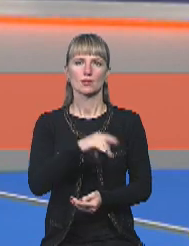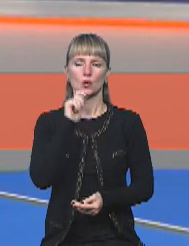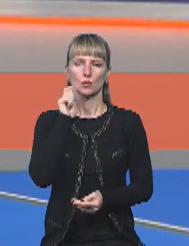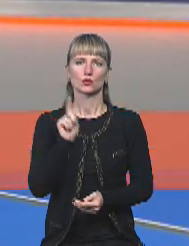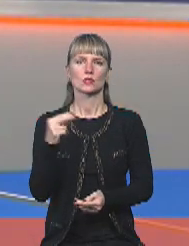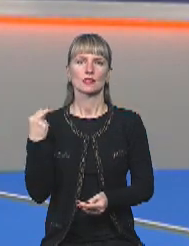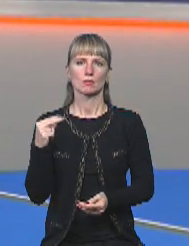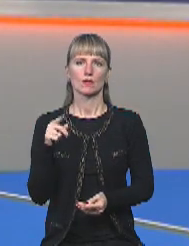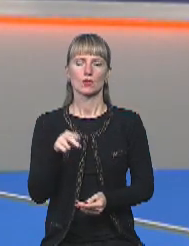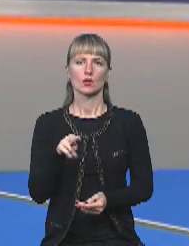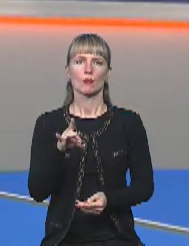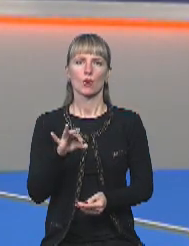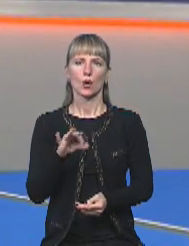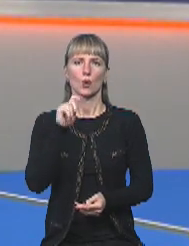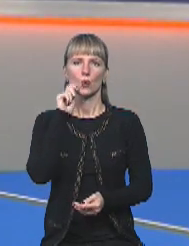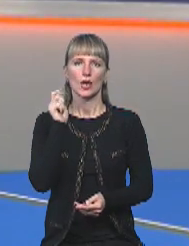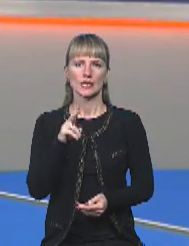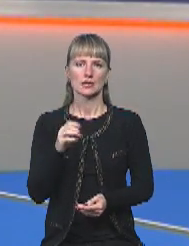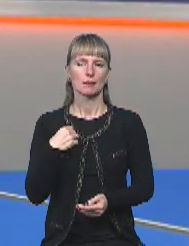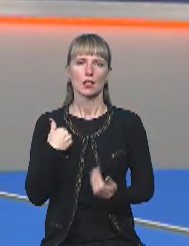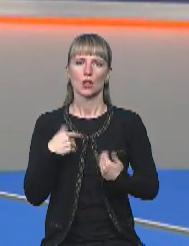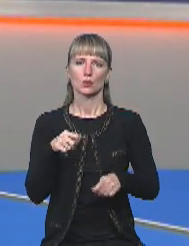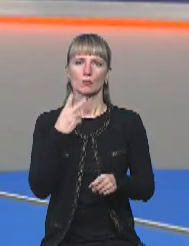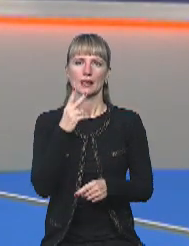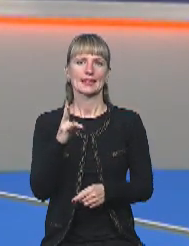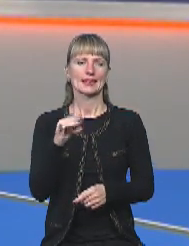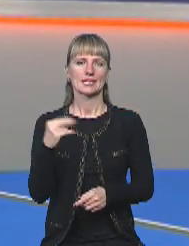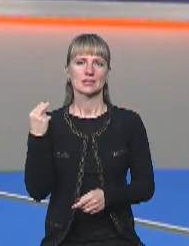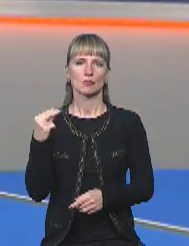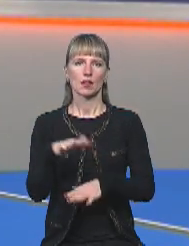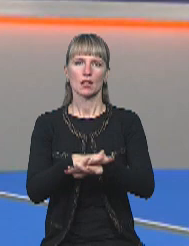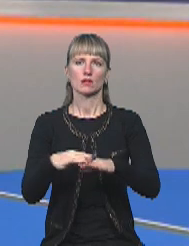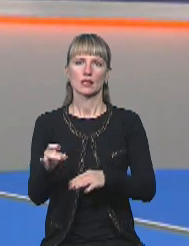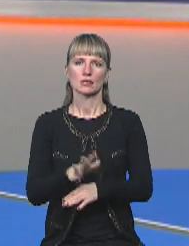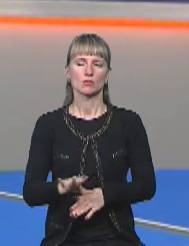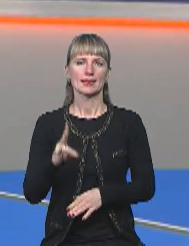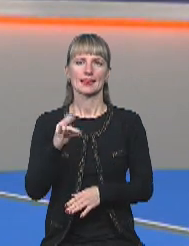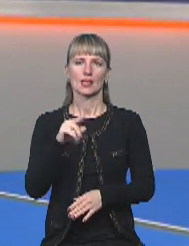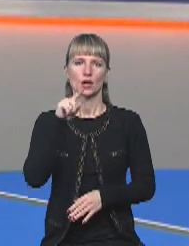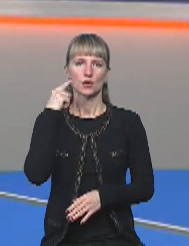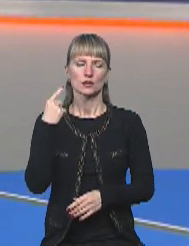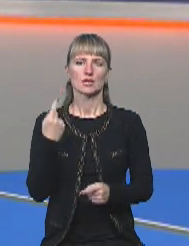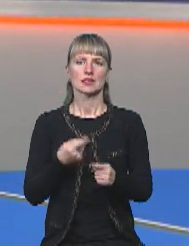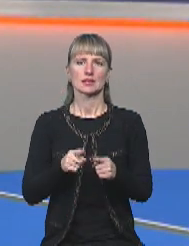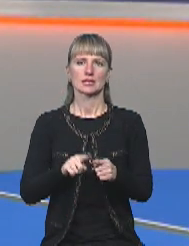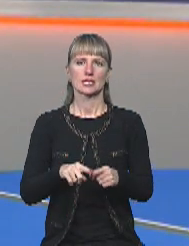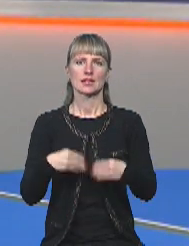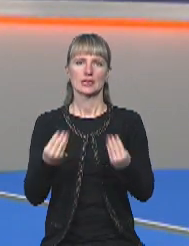що Запоріжжя, воно проукраїнське, що ми не хочемо бачити тут ні Запорізьку Народну Республіку, ні Росію. Це подає